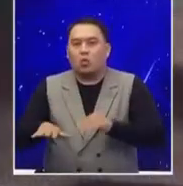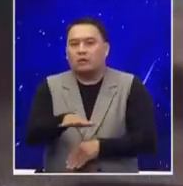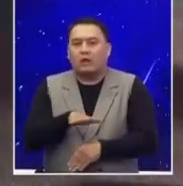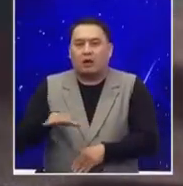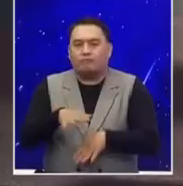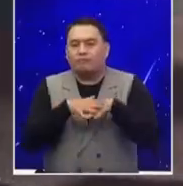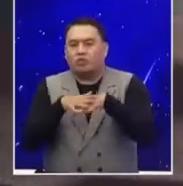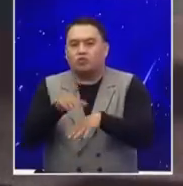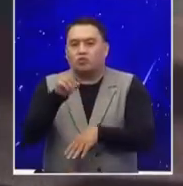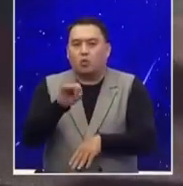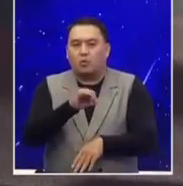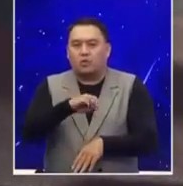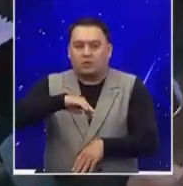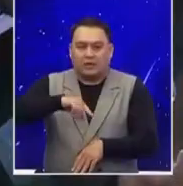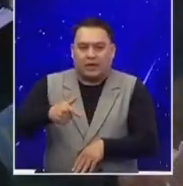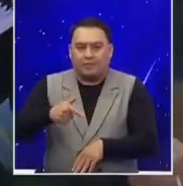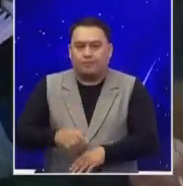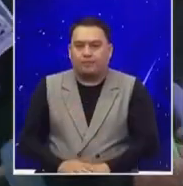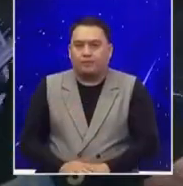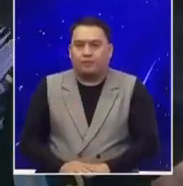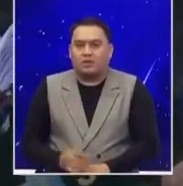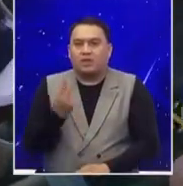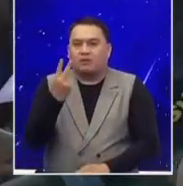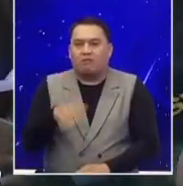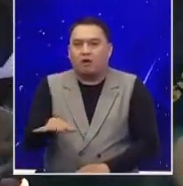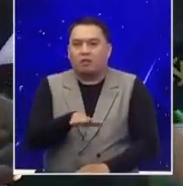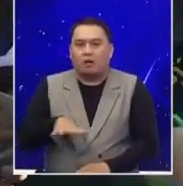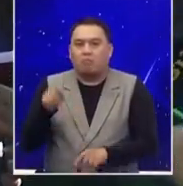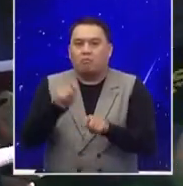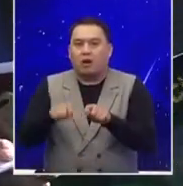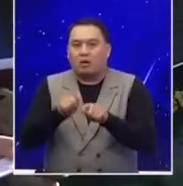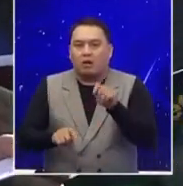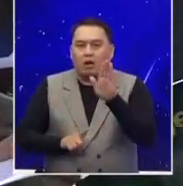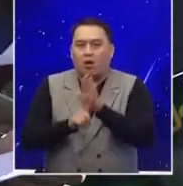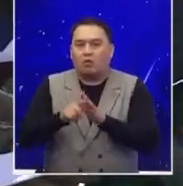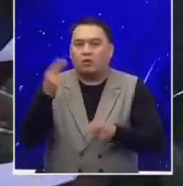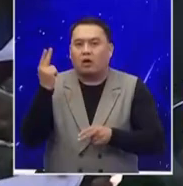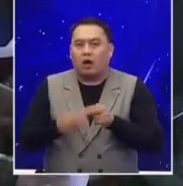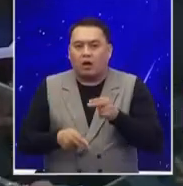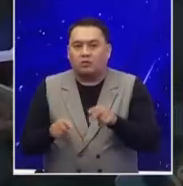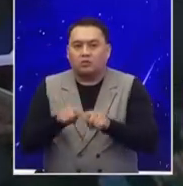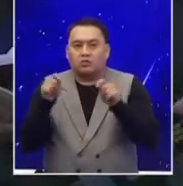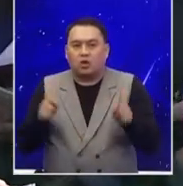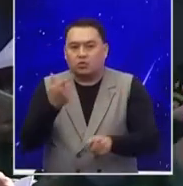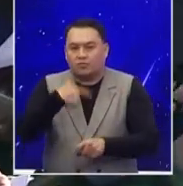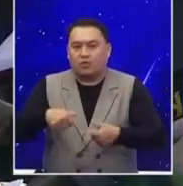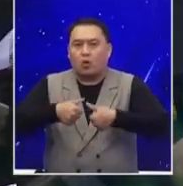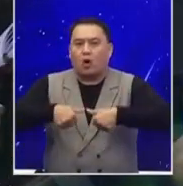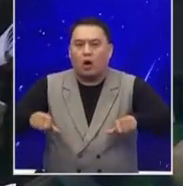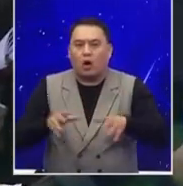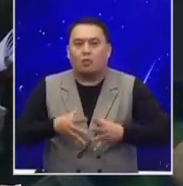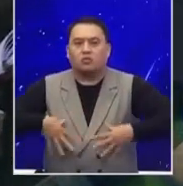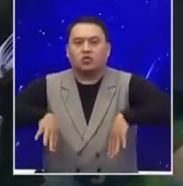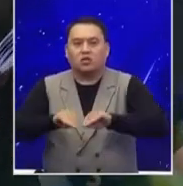территорий выделено 100 миллионов тенге. Его два двора проверишь от начала до конца. Вы создайте свою комиссию